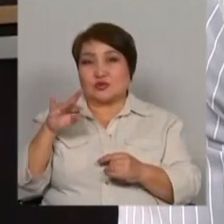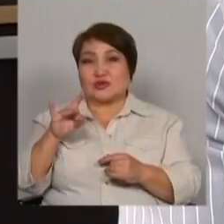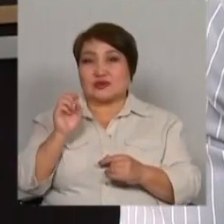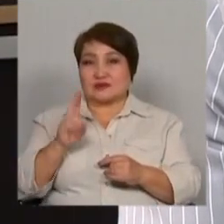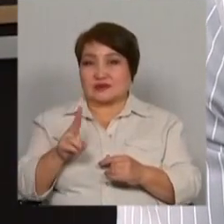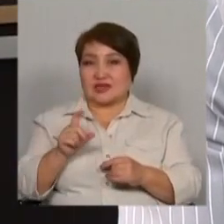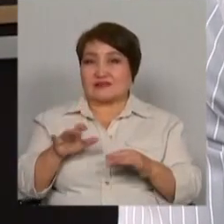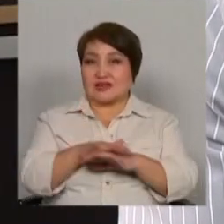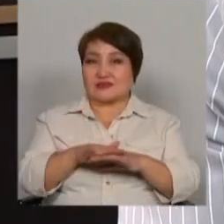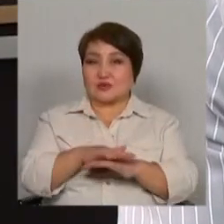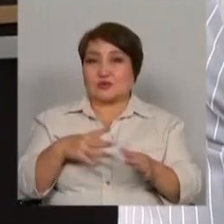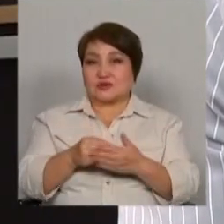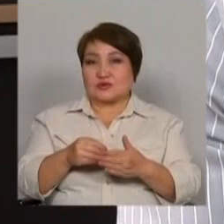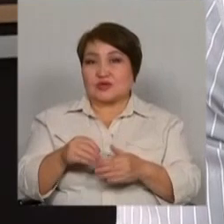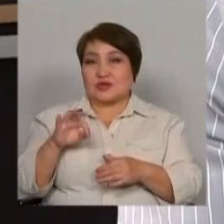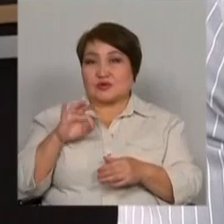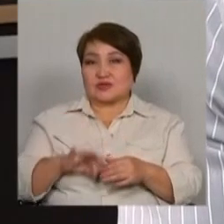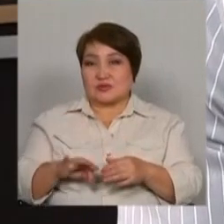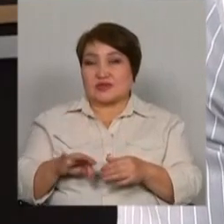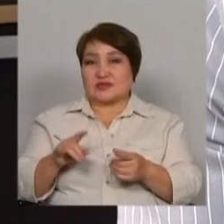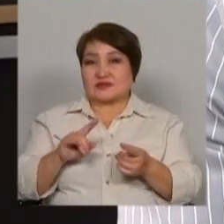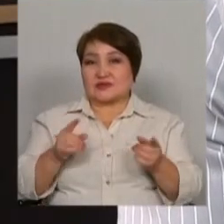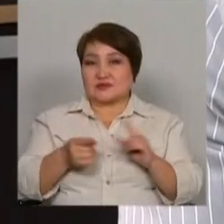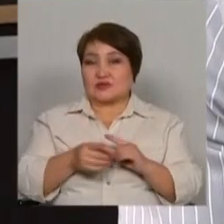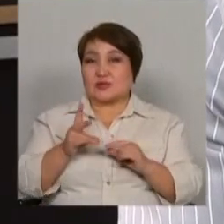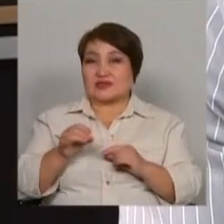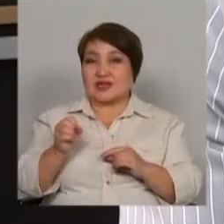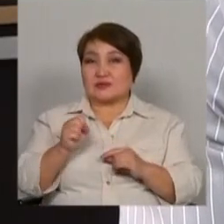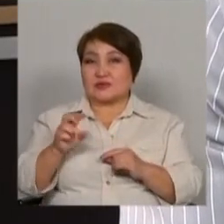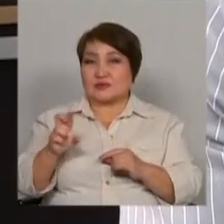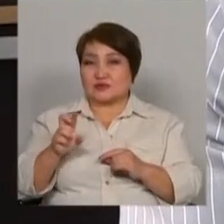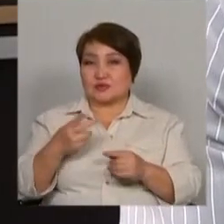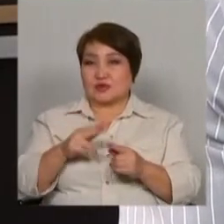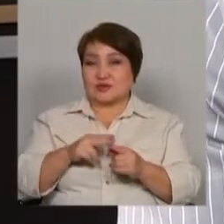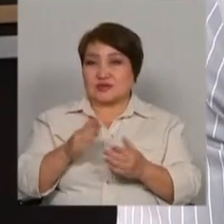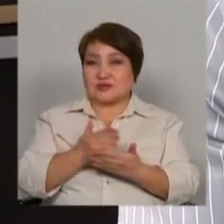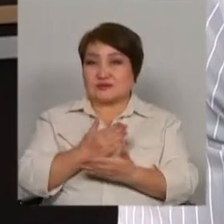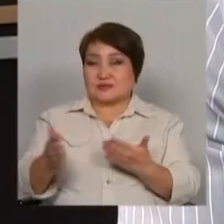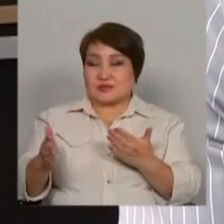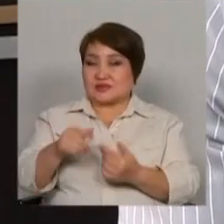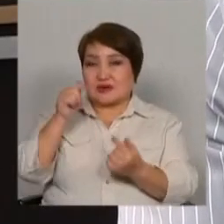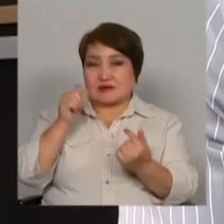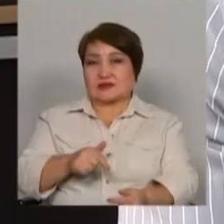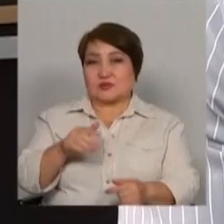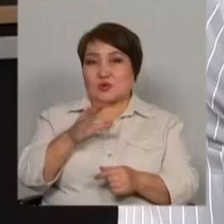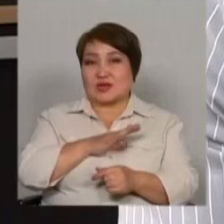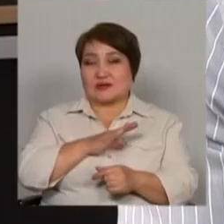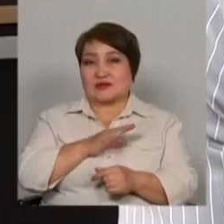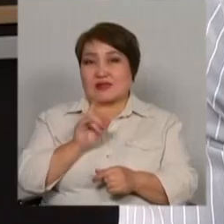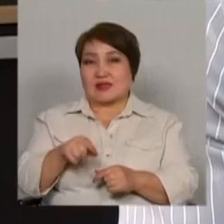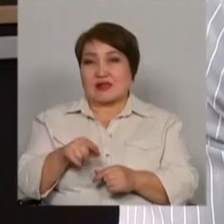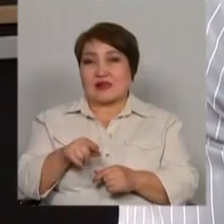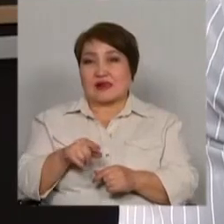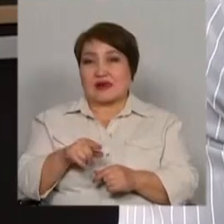отырған, қолданып отырған әліпбиінен ауыстыру болған. Бірақ Ахмет Байтұрсынұлы бұған түбегейлі қарсы шығады. Оны араб